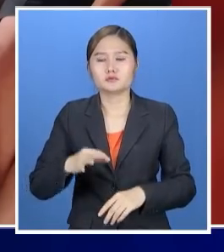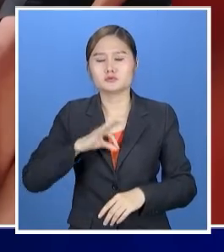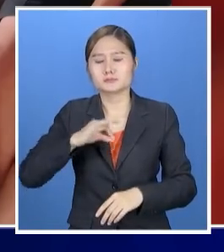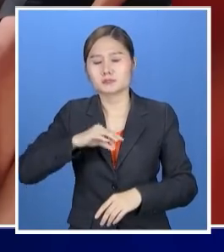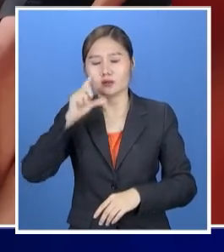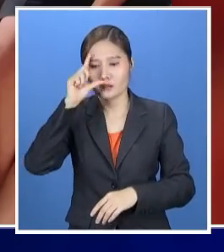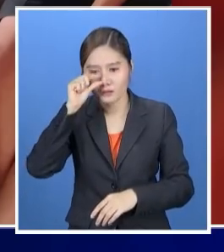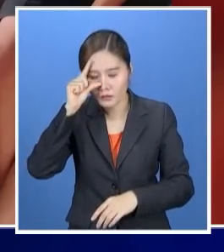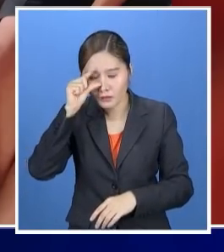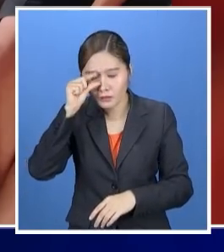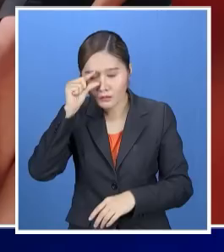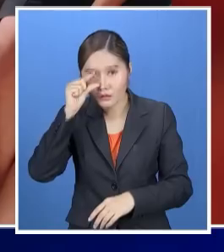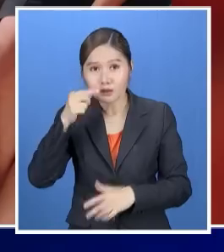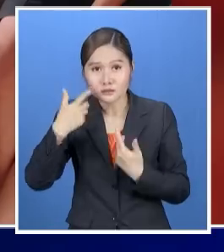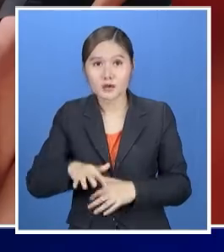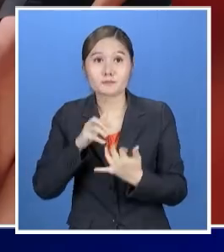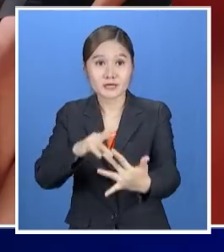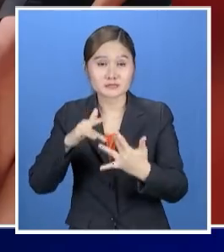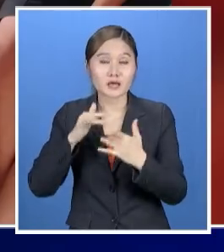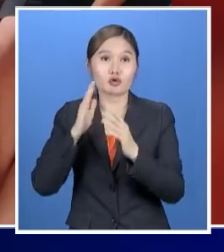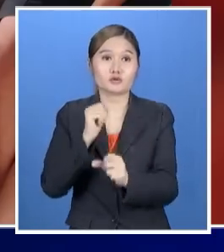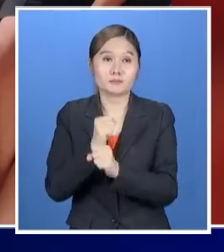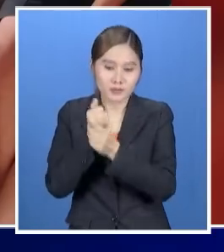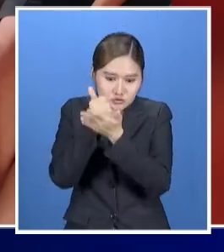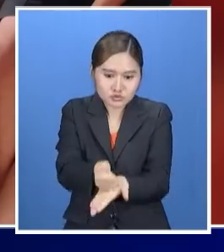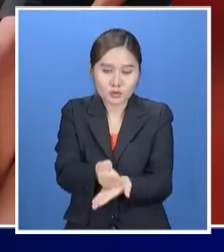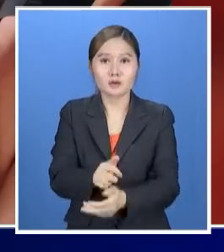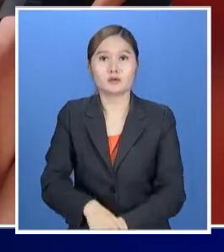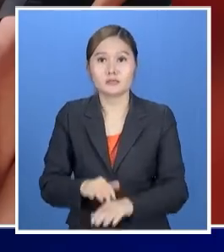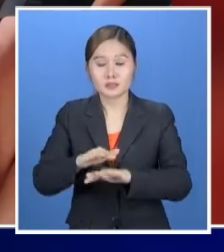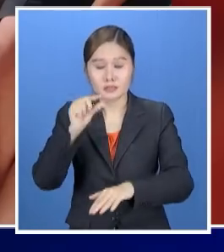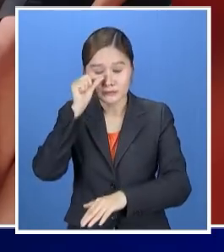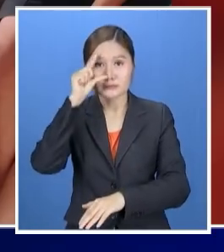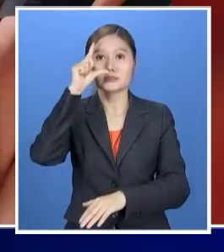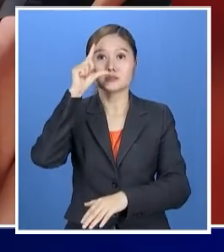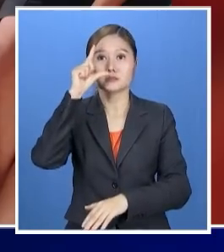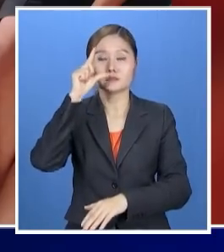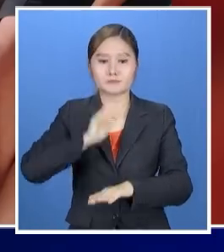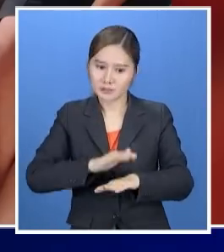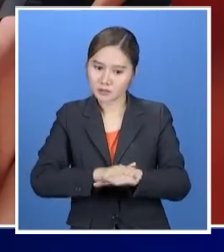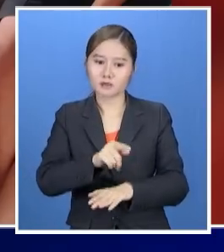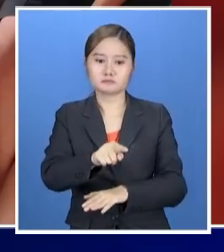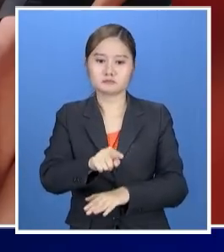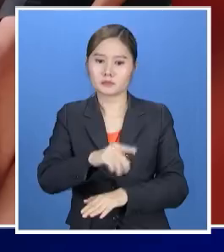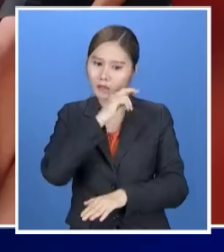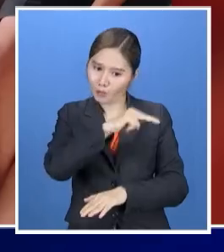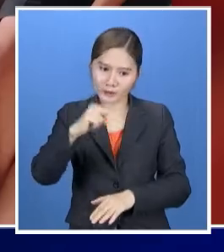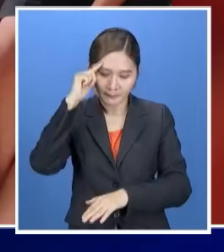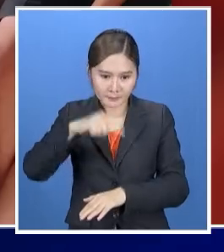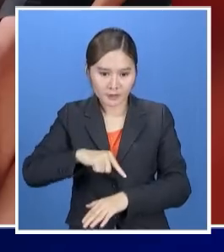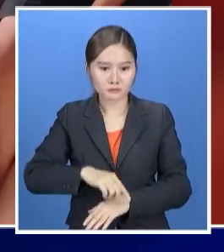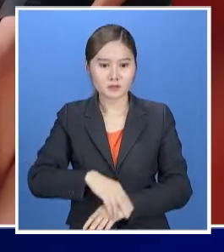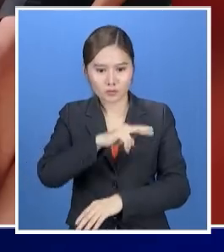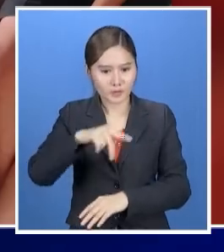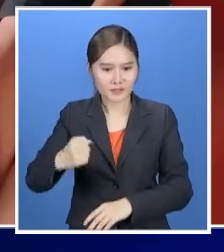ดสติก็เลยประคองเด็กเข้ามาแล้วก็ประสานโทรให้เจ้าหน้าที่เข้ามาช่วยเหลือพอเด็กฟื้นรอดออกมาได้ก็เตือนด้วยว่าถ้าว่ายน้ำไม่เป็น